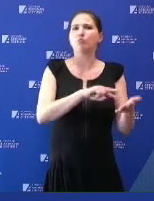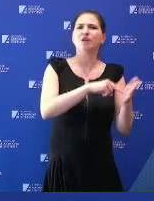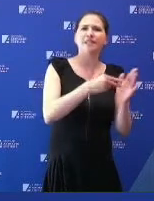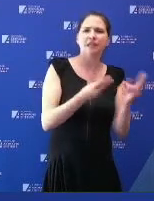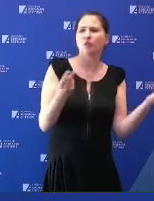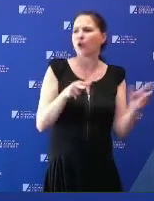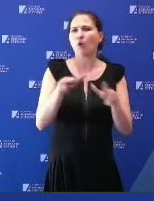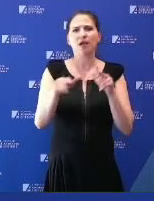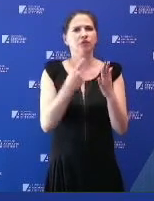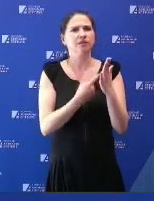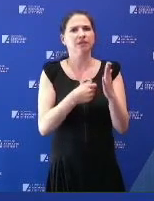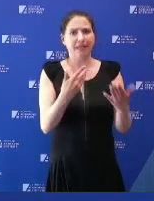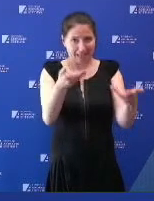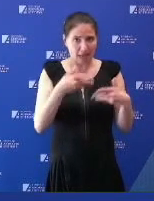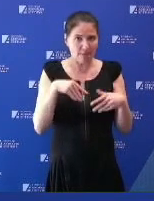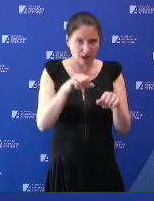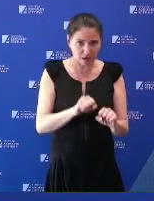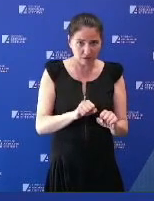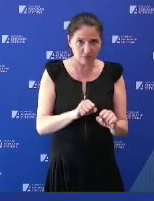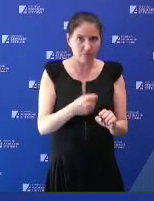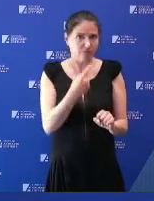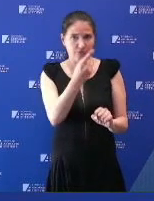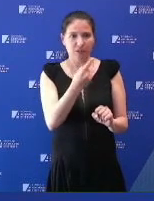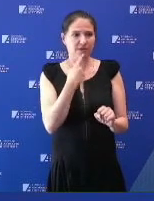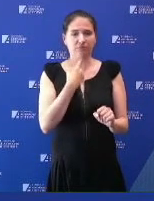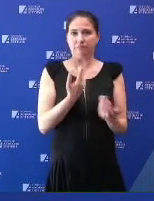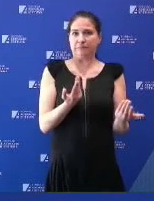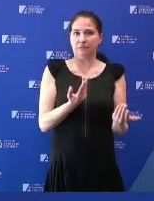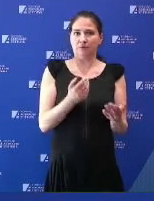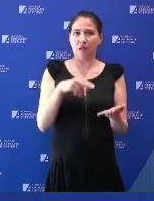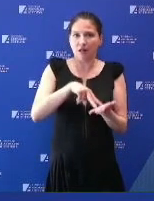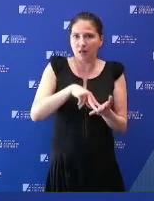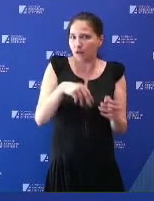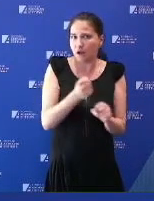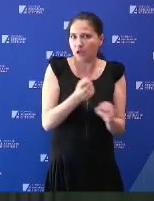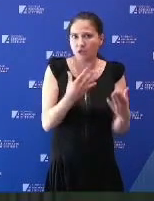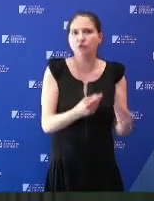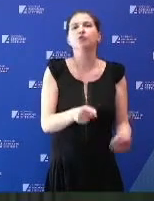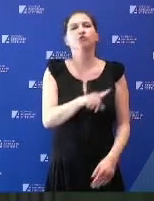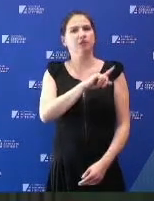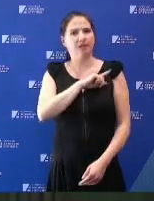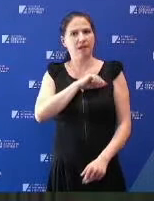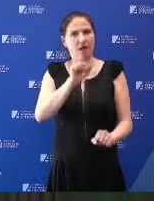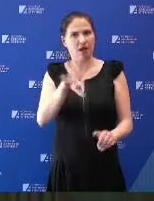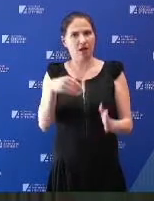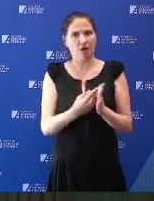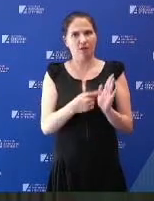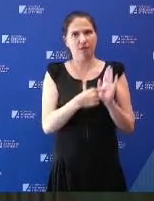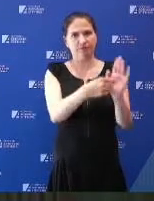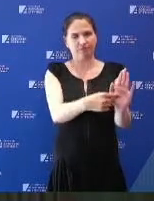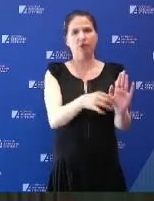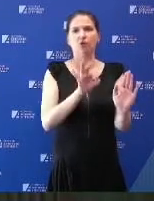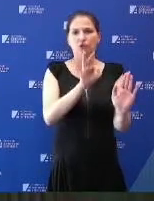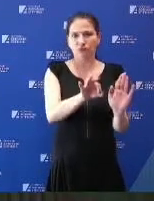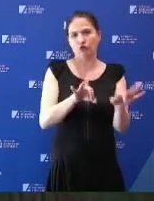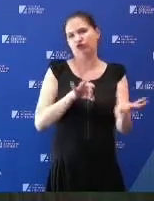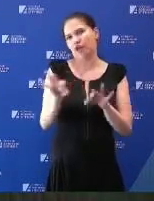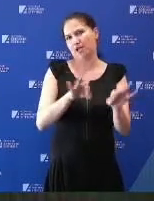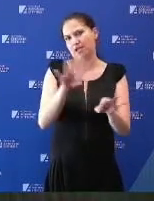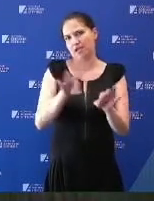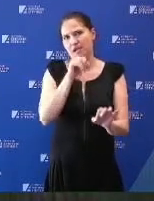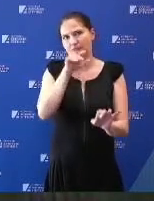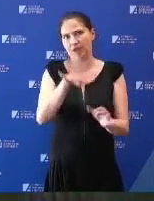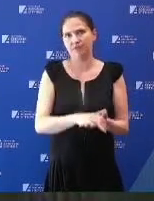organisatorischer Herausforderungen geben, mit denen Sie konfrontiert sind. Und wir können Aufgaben als Bausteine verwenden, um eine Strategie zu entwerfen.